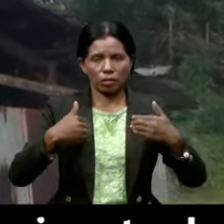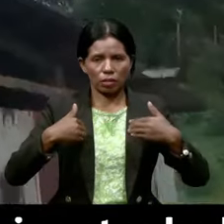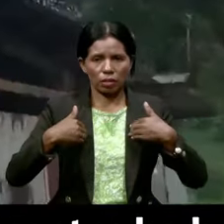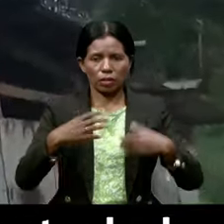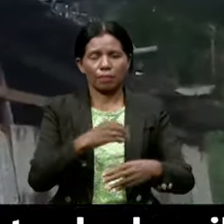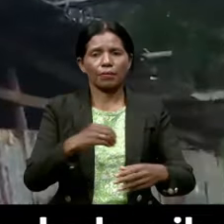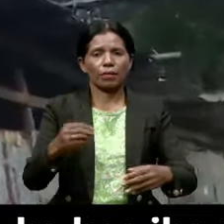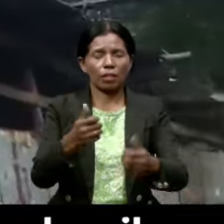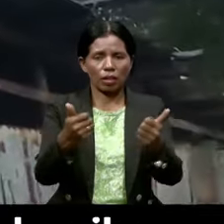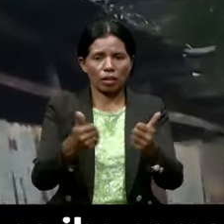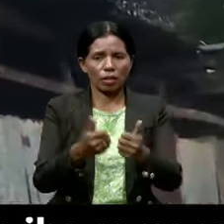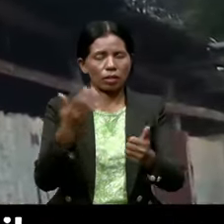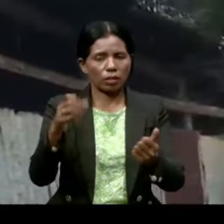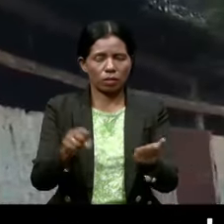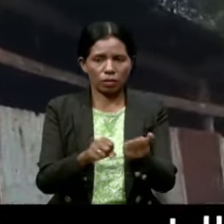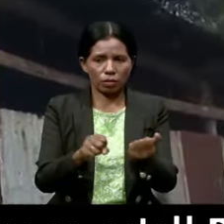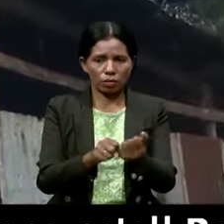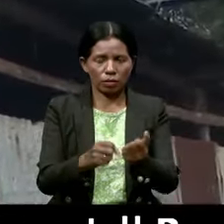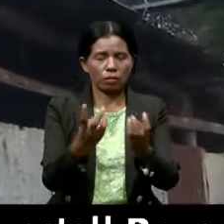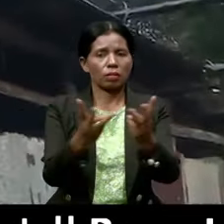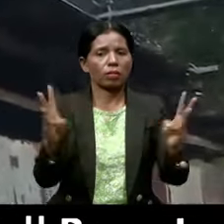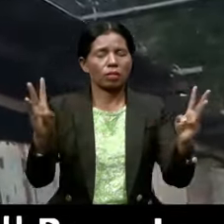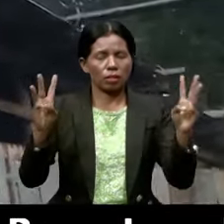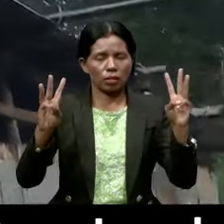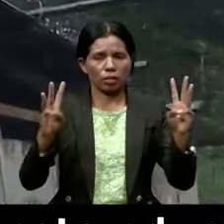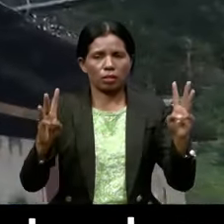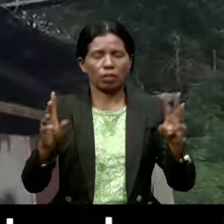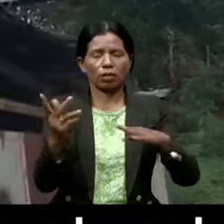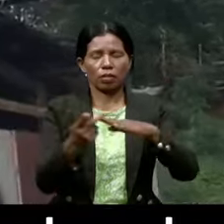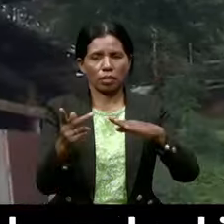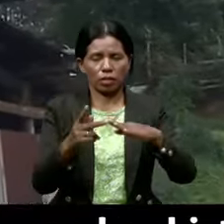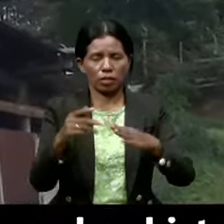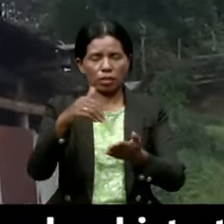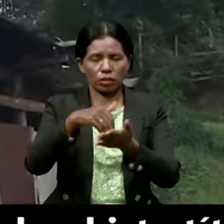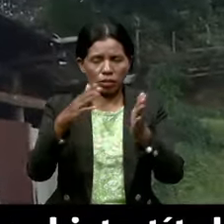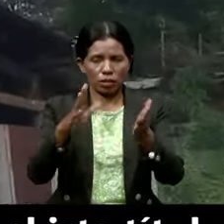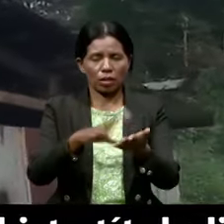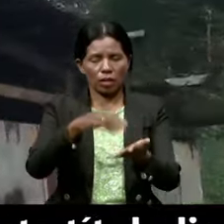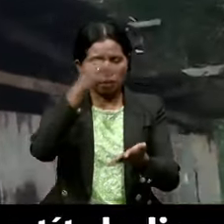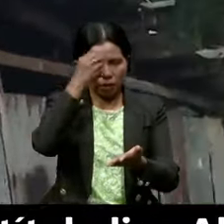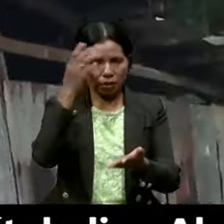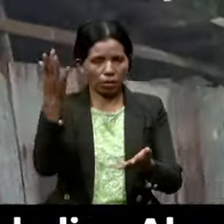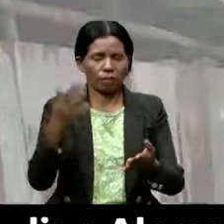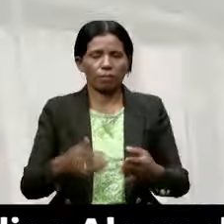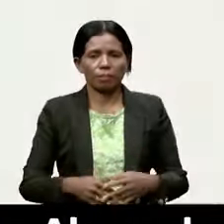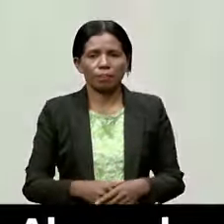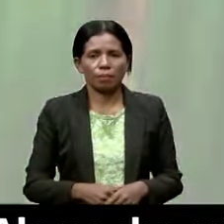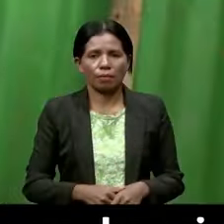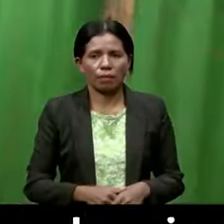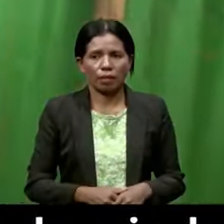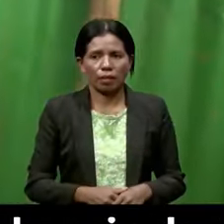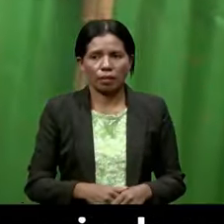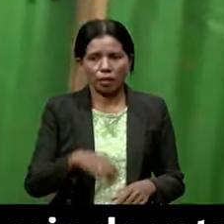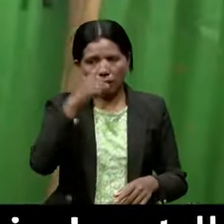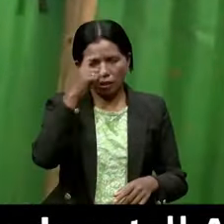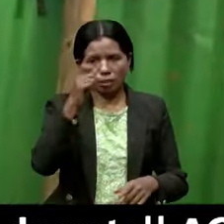comunidade iha aldeia refere ma contribui ho dididin ho kaleng, nune estudante sira beletuir proceso aprendizagem. Tamba momento ne